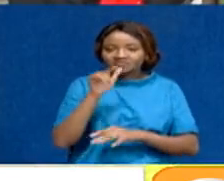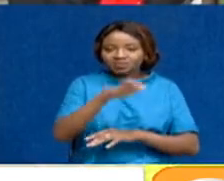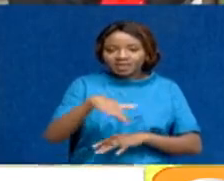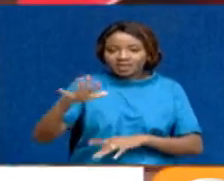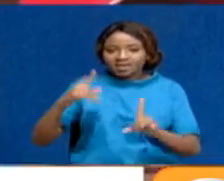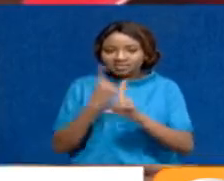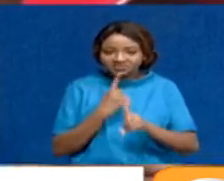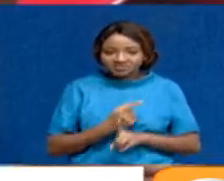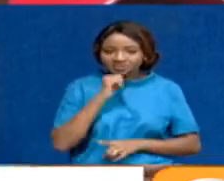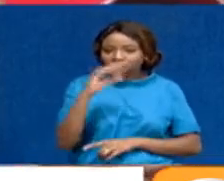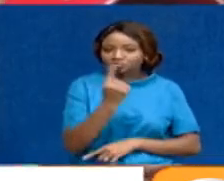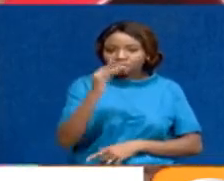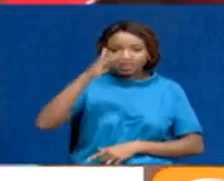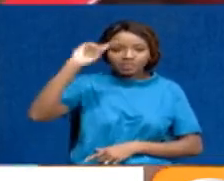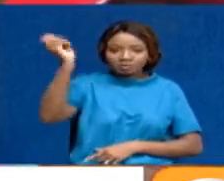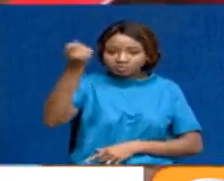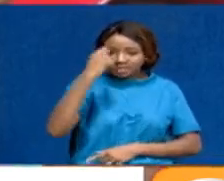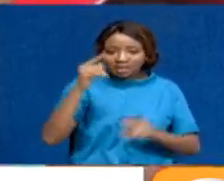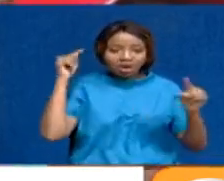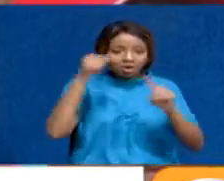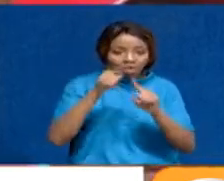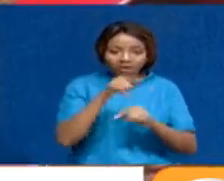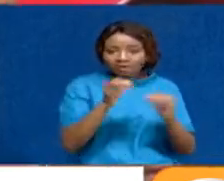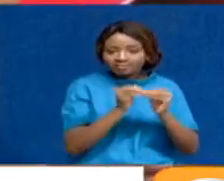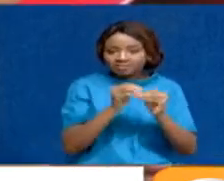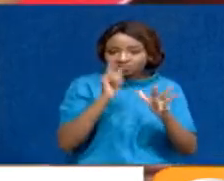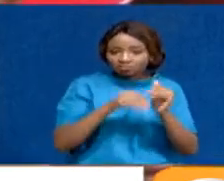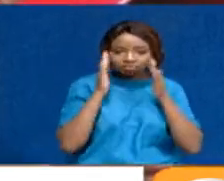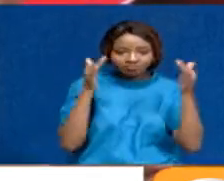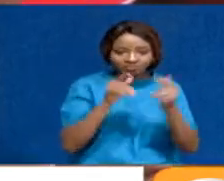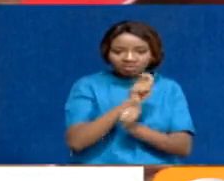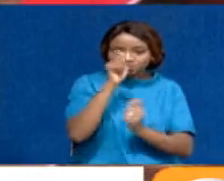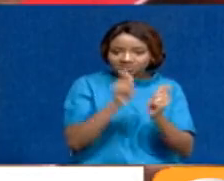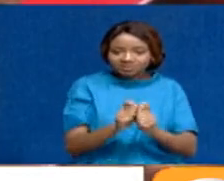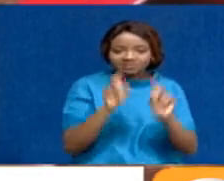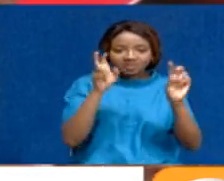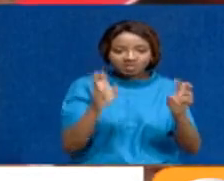katika kuangalia zile specific issues za region na pia